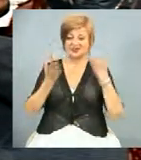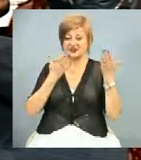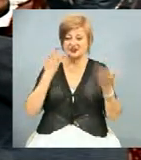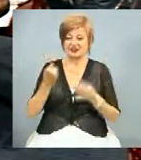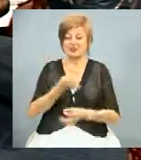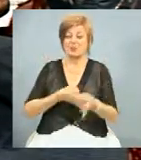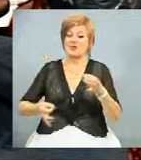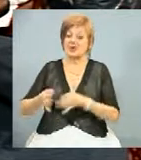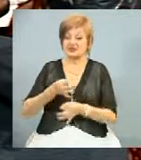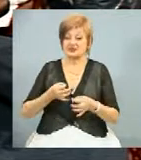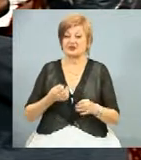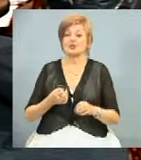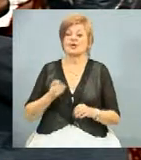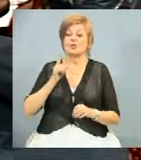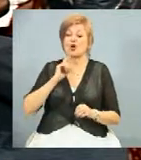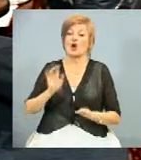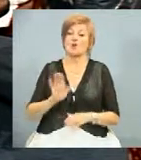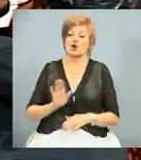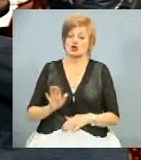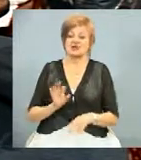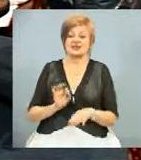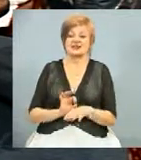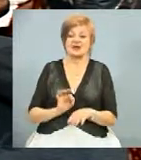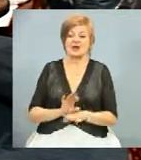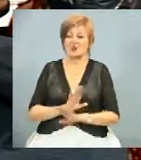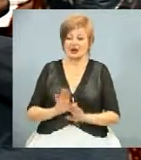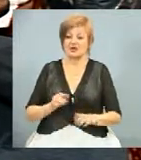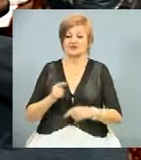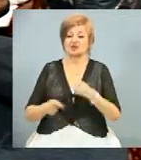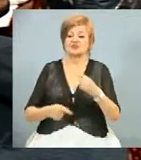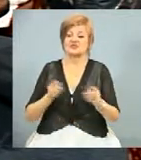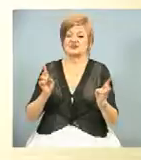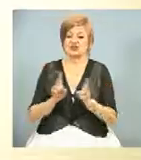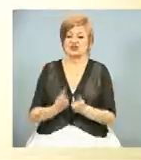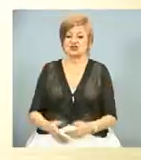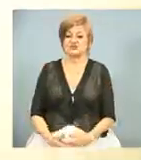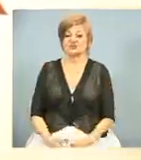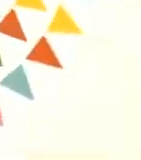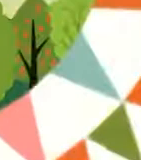бесід. На цьому ми з вами прощаємося. Не хворійте та до наступних зустрічей!